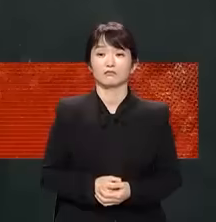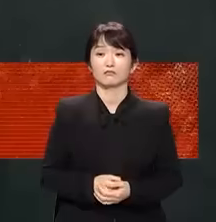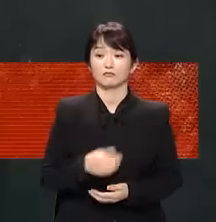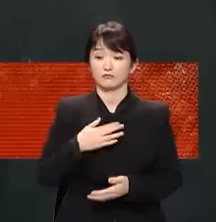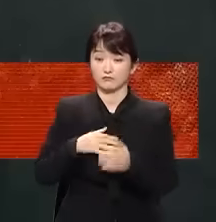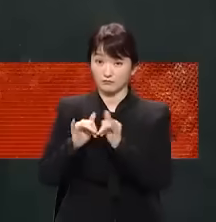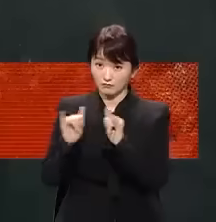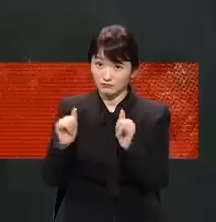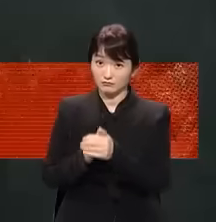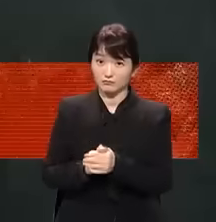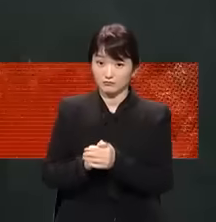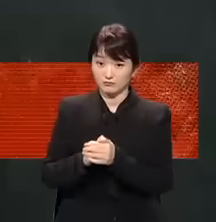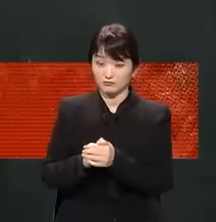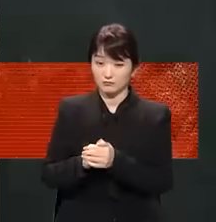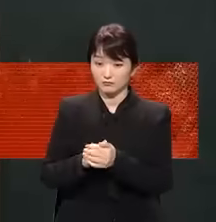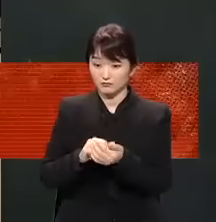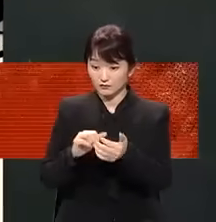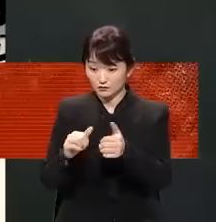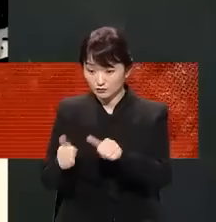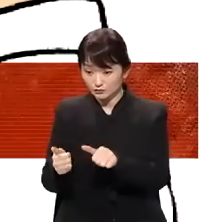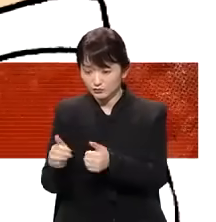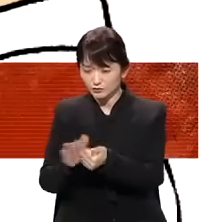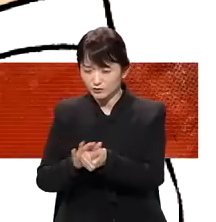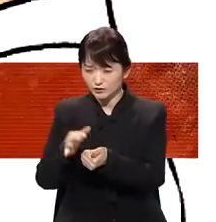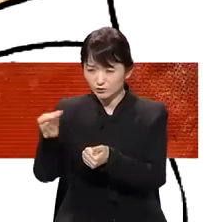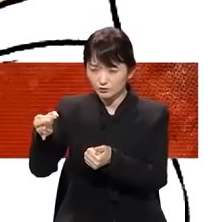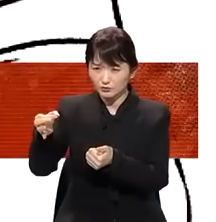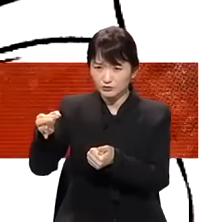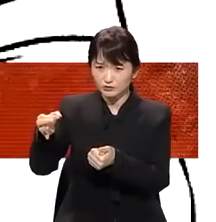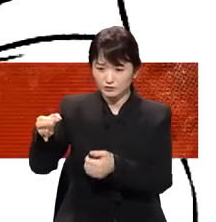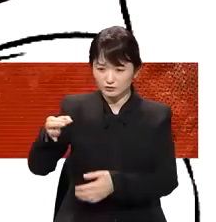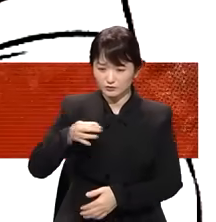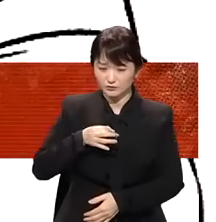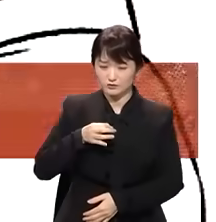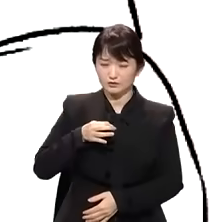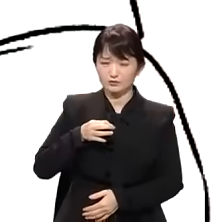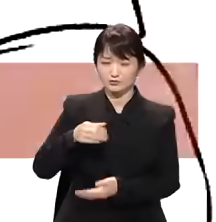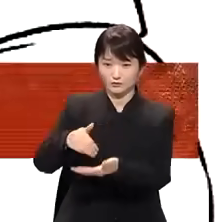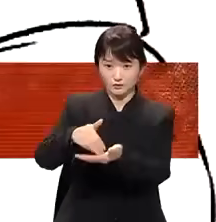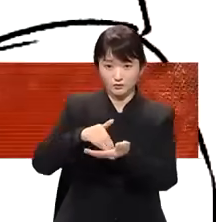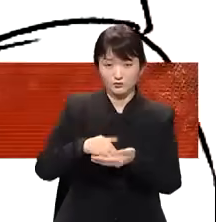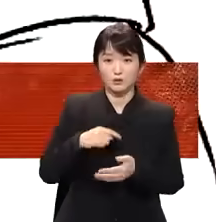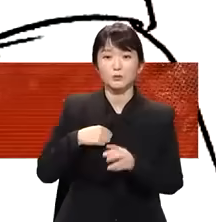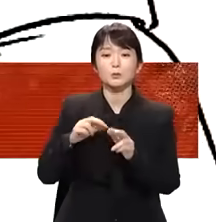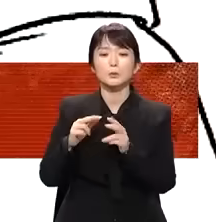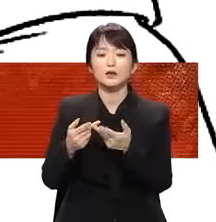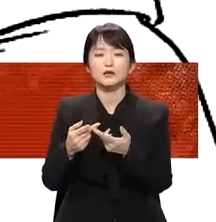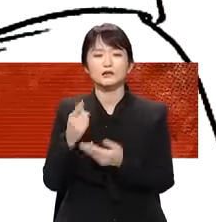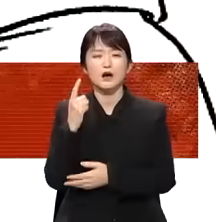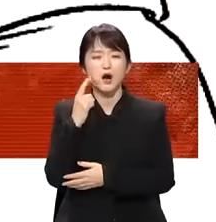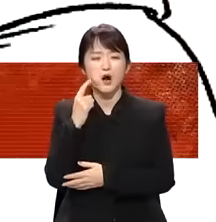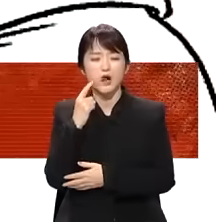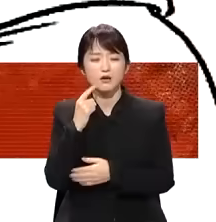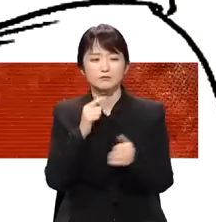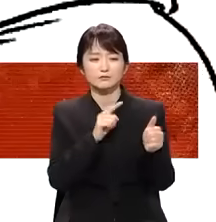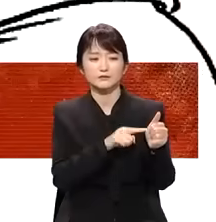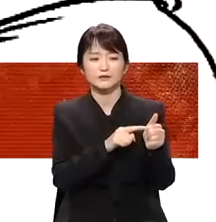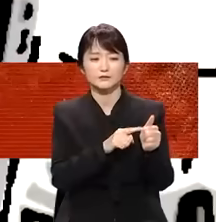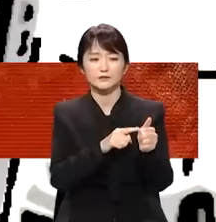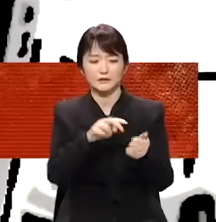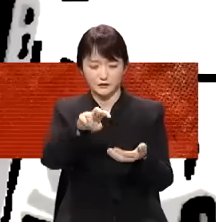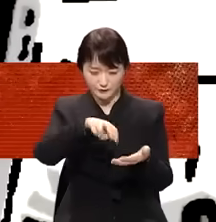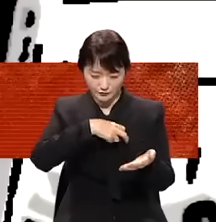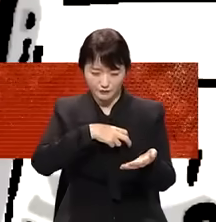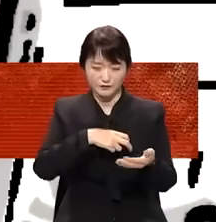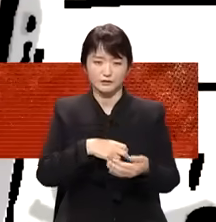지인이 뭐 부의금을 요구한 사실이 있었잖아요 그 지인이 보낸 것도 아니었고요 본인이 직접 그 지인을 사칭해서이 남성에게 연락을 한